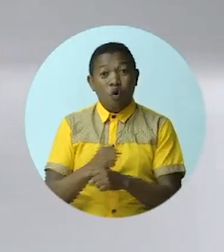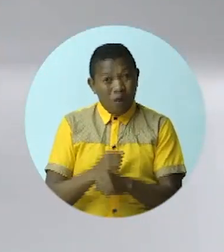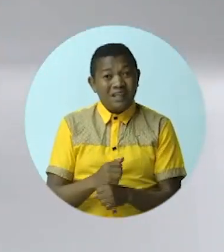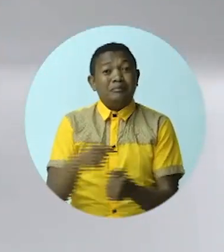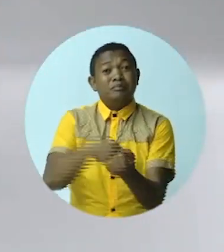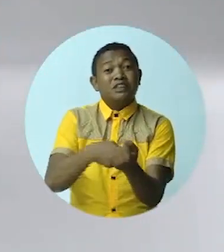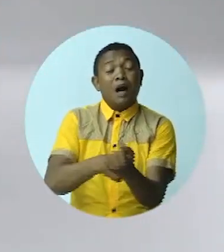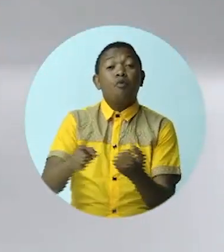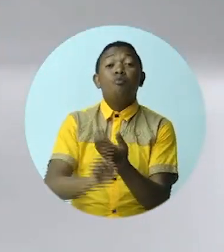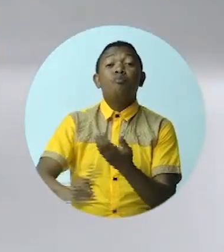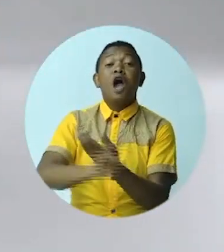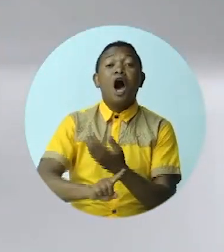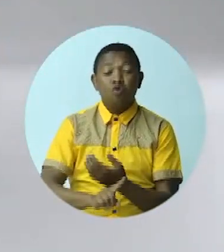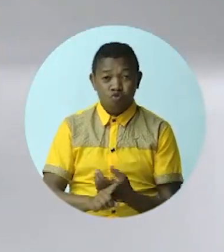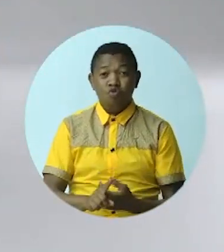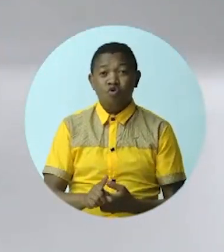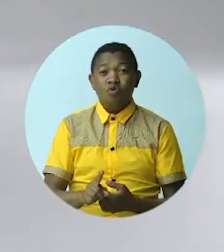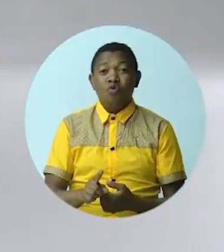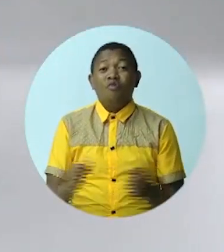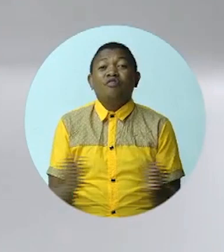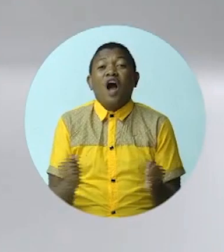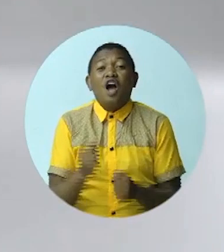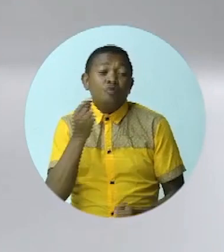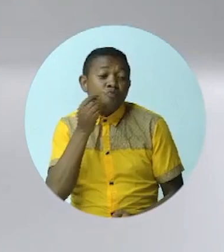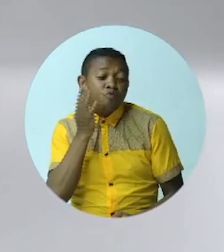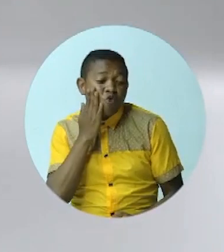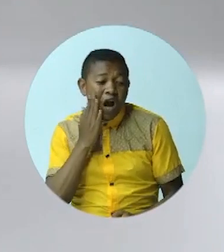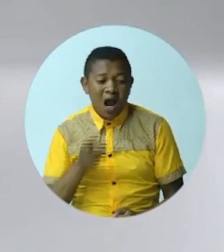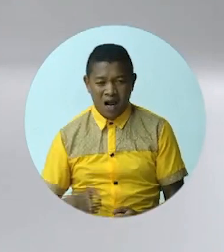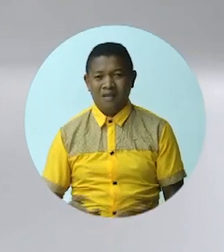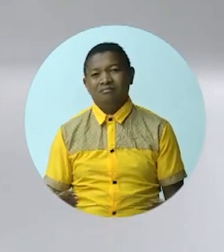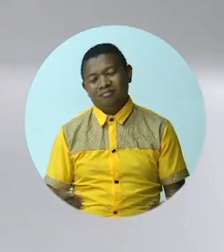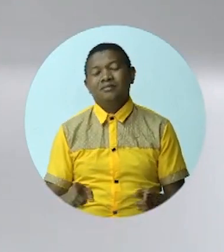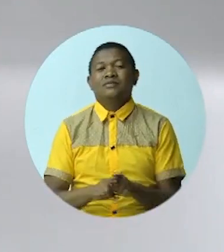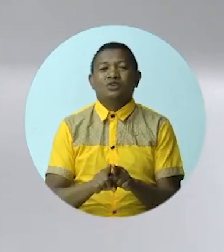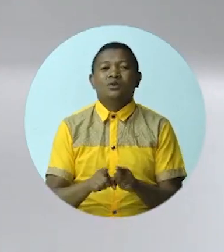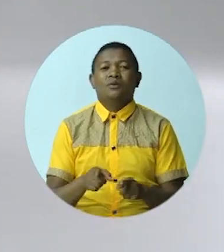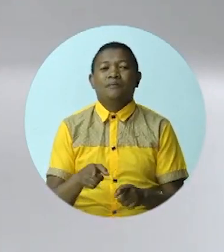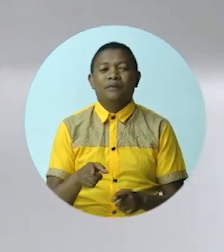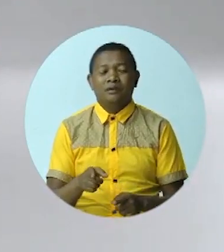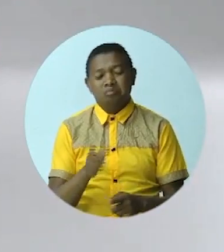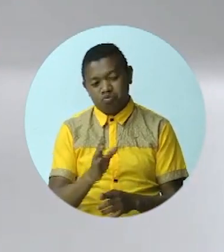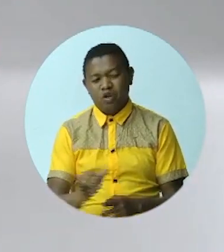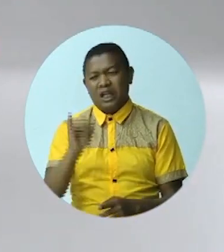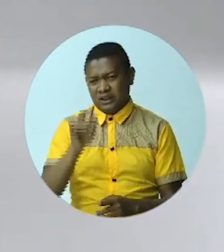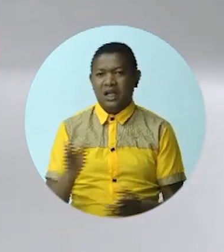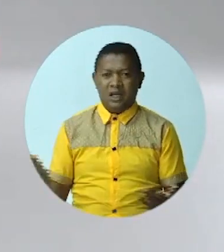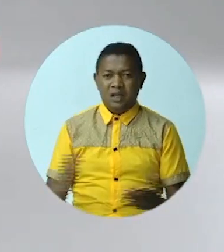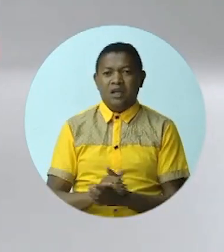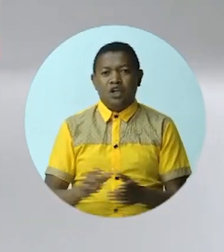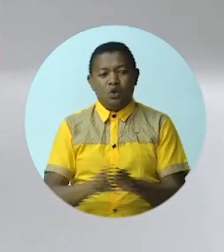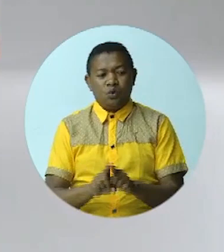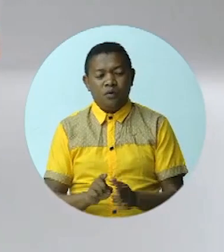na ny panidisma izany, manasitrana ihany koa ny denga, manasitrana ny biliarziozy, ny